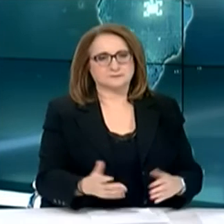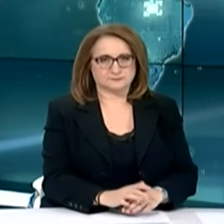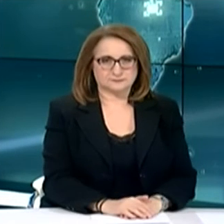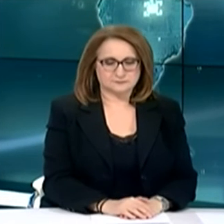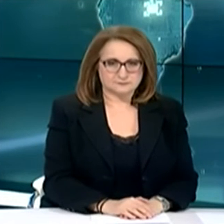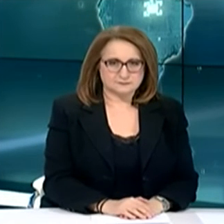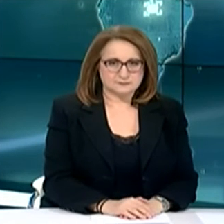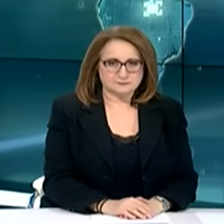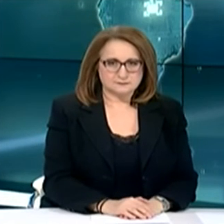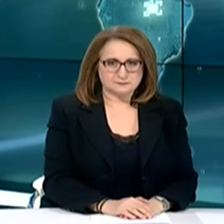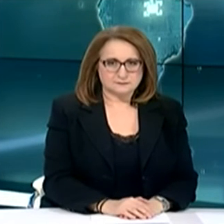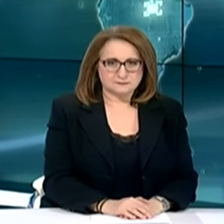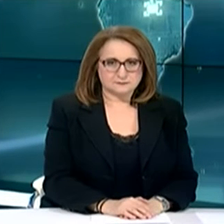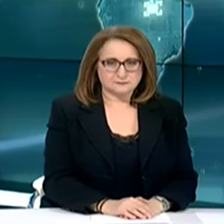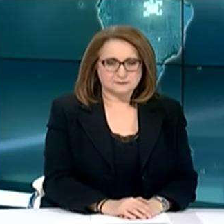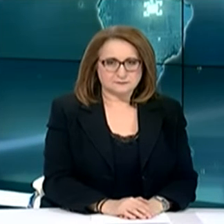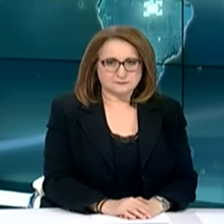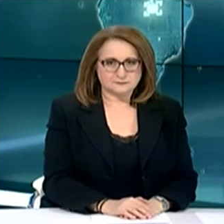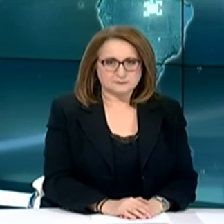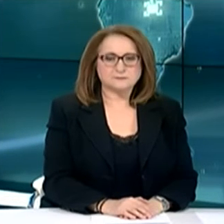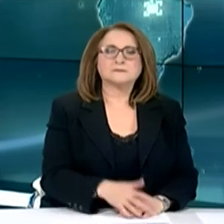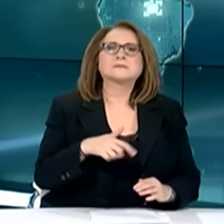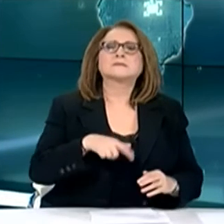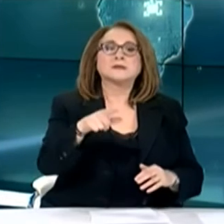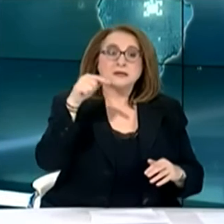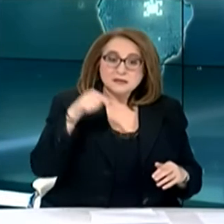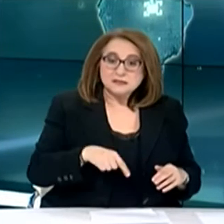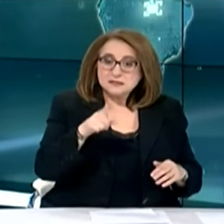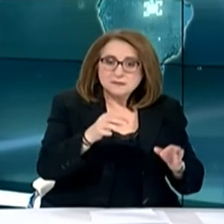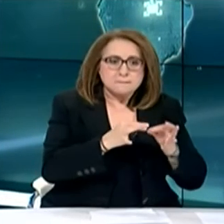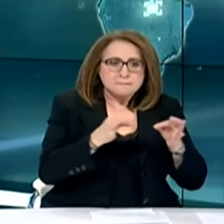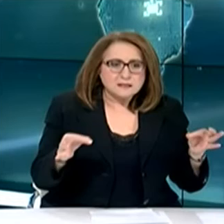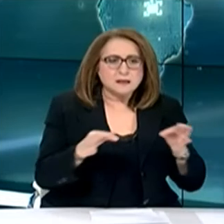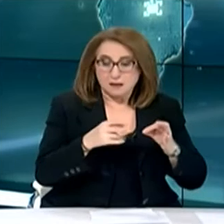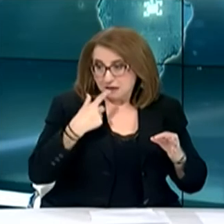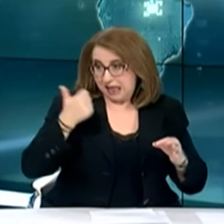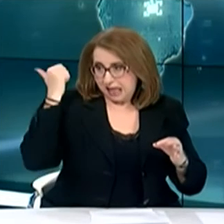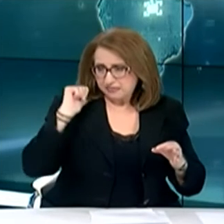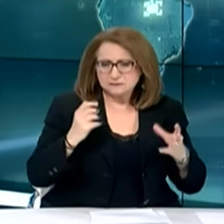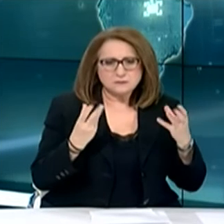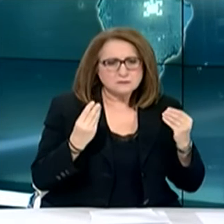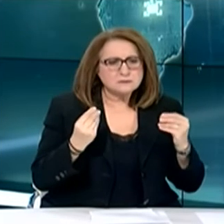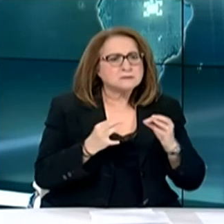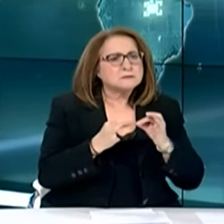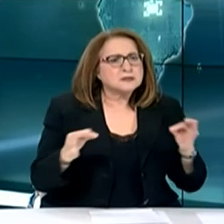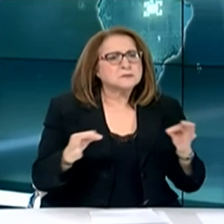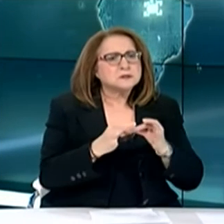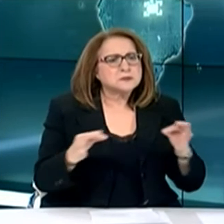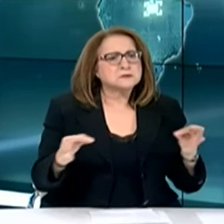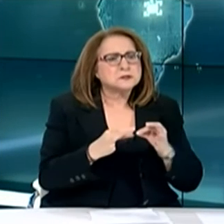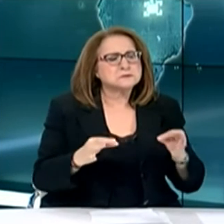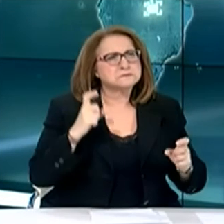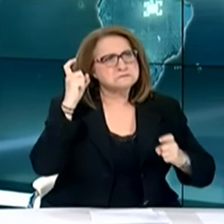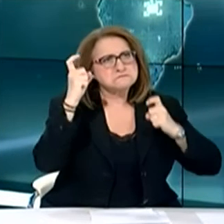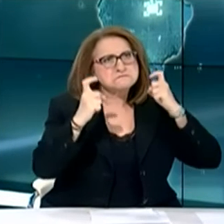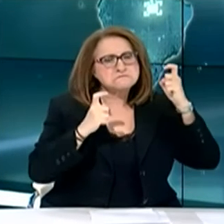μία μόλις μέρα αφού αυστηροποιήθηκαν ακόμη περισσότερα τα μέτρα αποστασιοποίησης. Πολλοί κάθονται και συγκρίνουν λίγο τα δεδομένα από άλλες